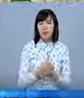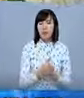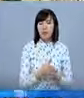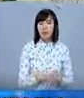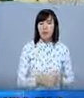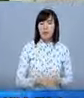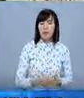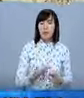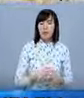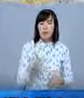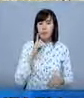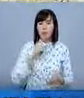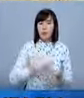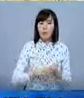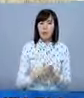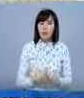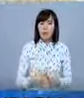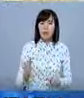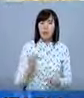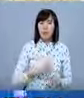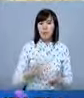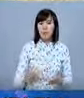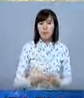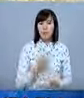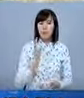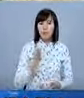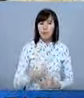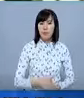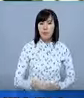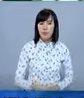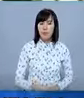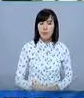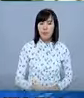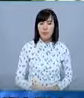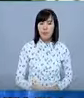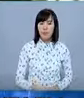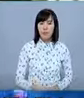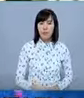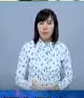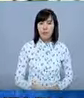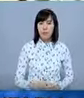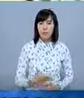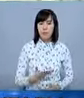мұндай тиімді тәсілді кәдеге жаратпақ ниетте. Бұл бізге деген,